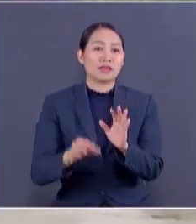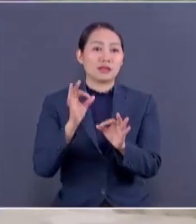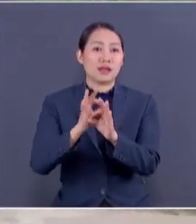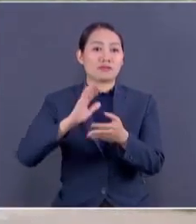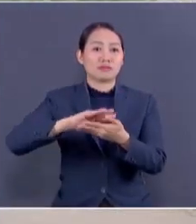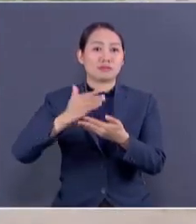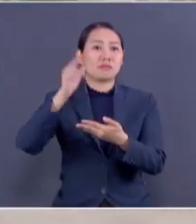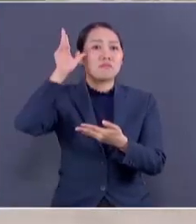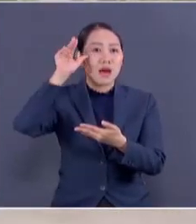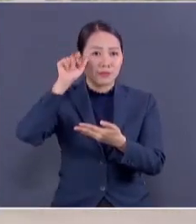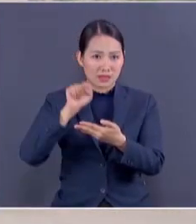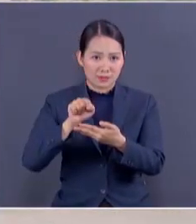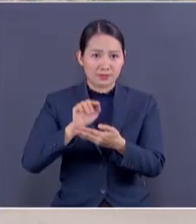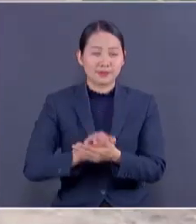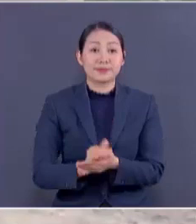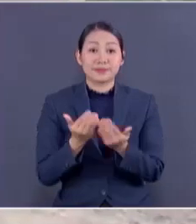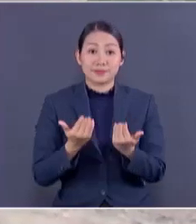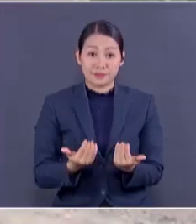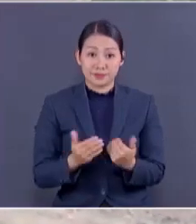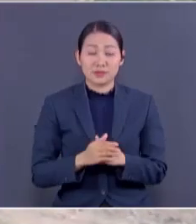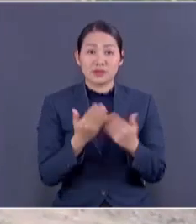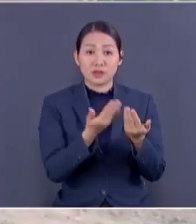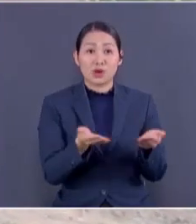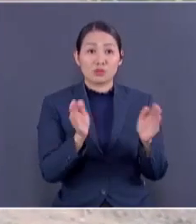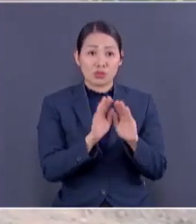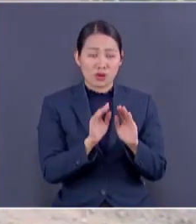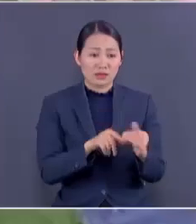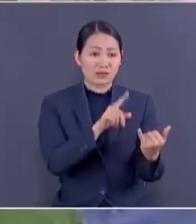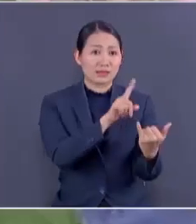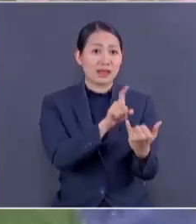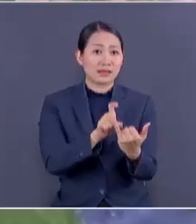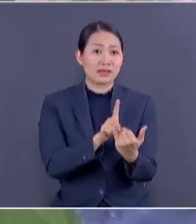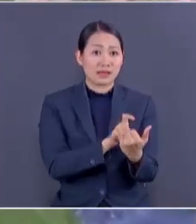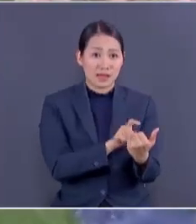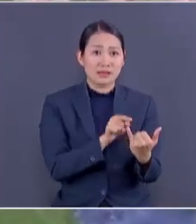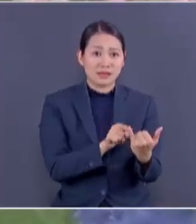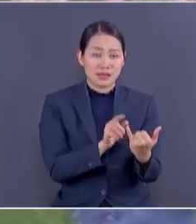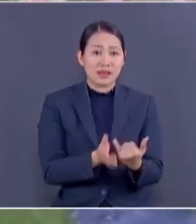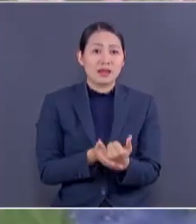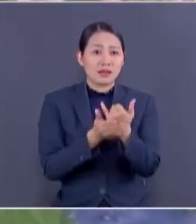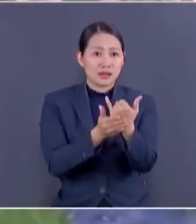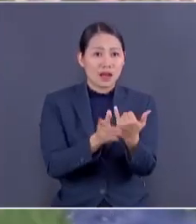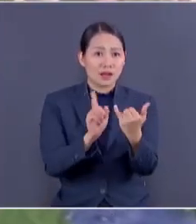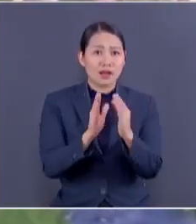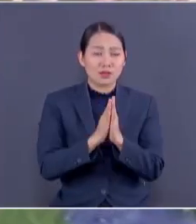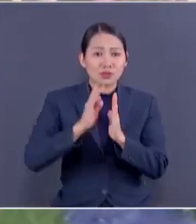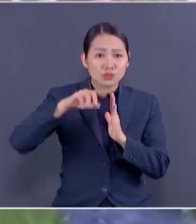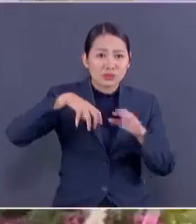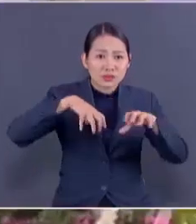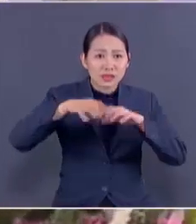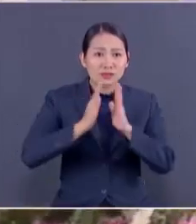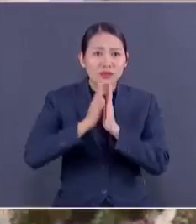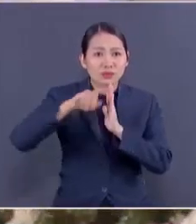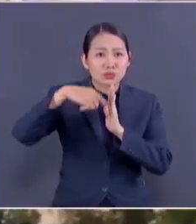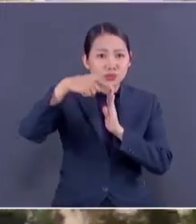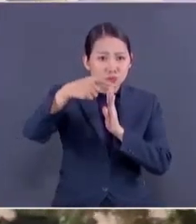พผู้เสียชีวิตไปประกอบพิธีทางศาสนาเรื่องนี้ครับนายสุรศักดิ์พ่อบุญธรรมฝั่งภรรยาของผู้เสียชีวิตนี่นะครับก็ออกมายืนยันว่า